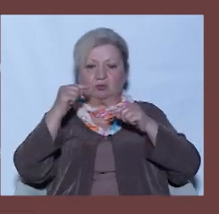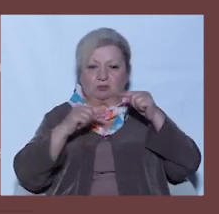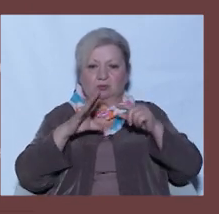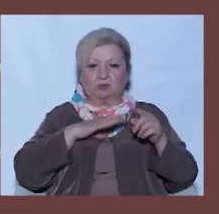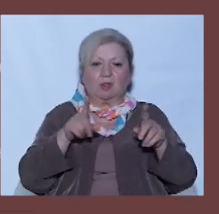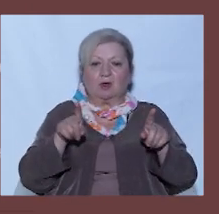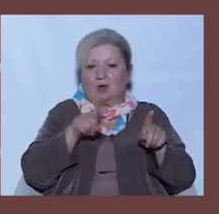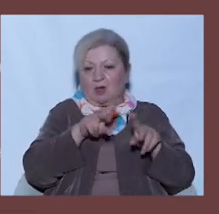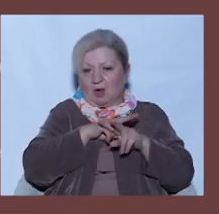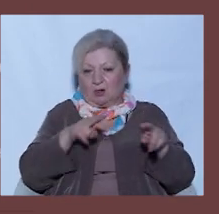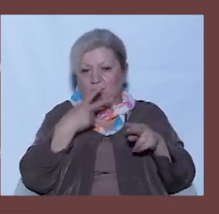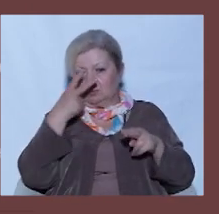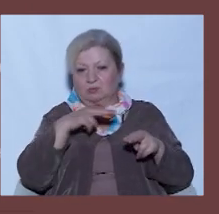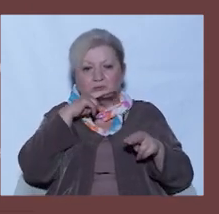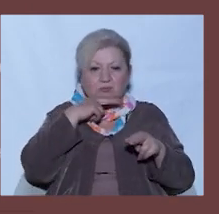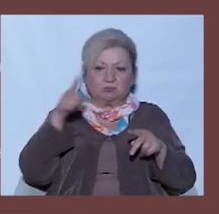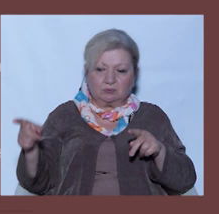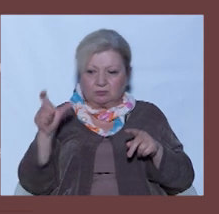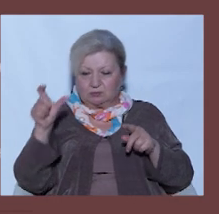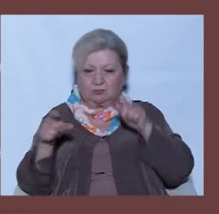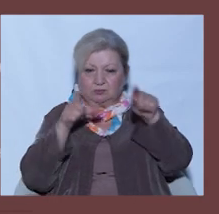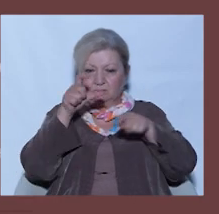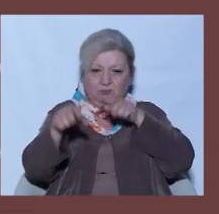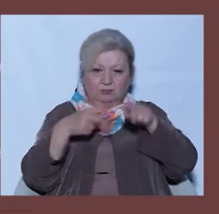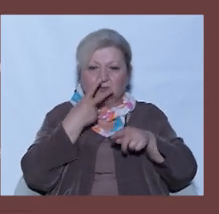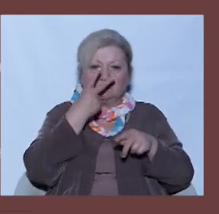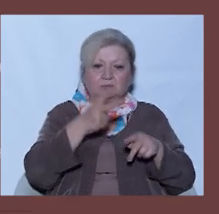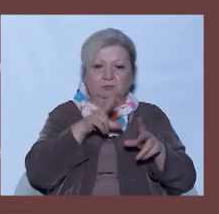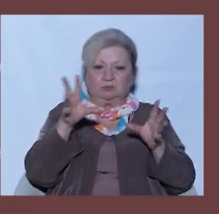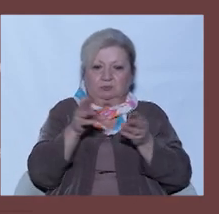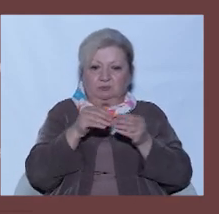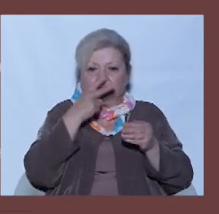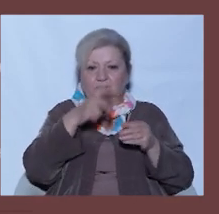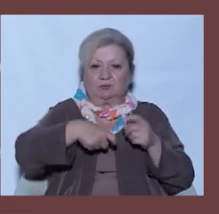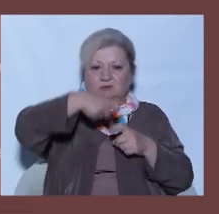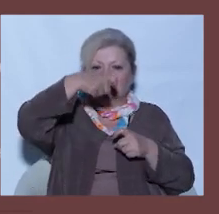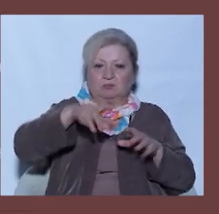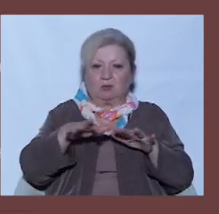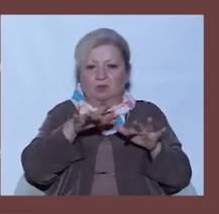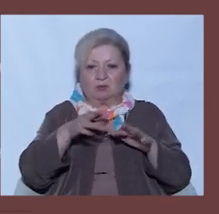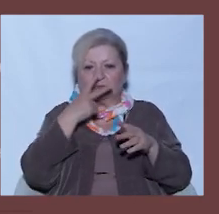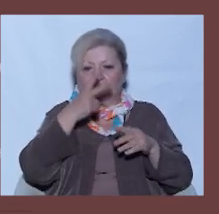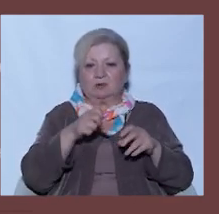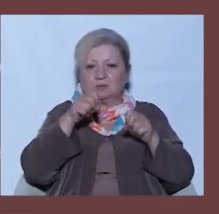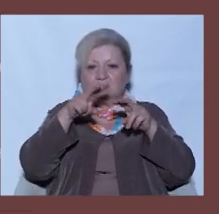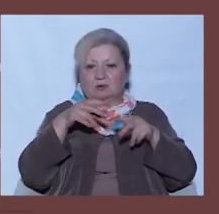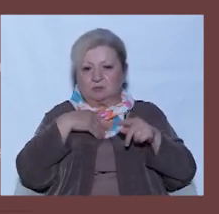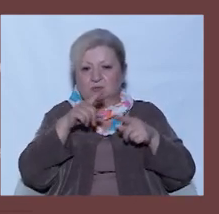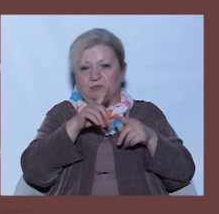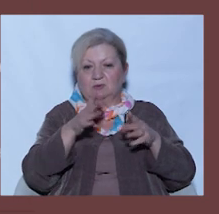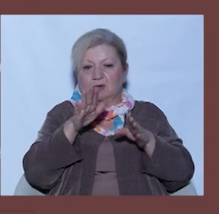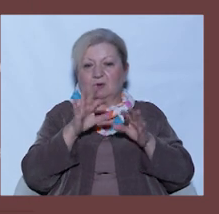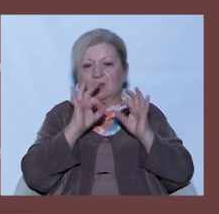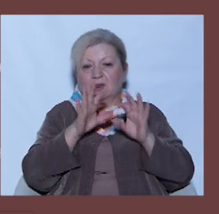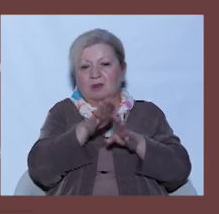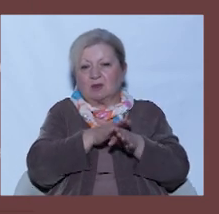ერთდროულად უნდა დავაკვირდეთ კოჭას მოქმედებას, კონდენსატორის მოქმედებას და ზამბარის მოქმედებას. მე სპეციალურად ნელა მაქვს ეს პროცესები